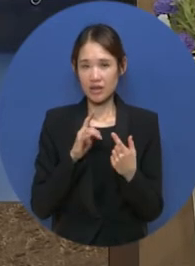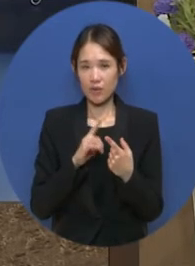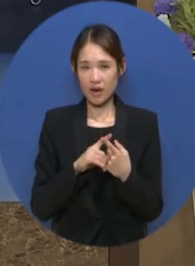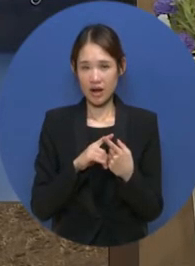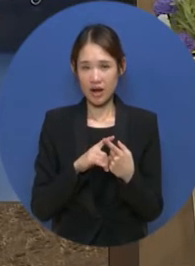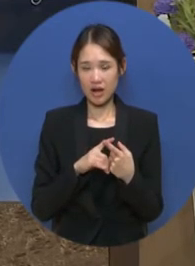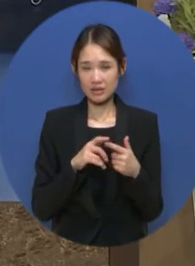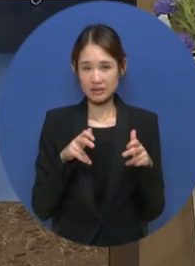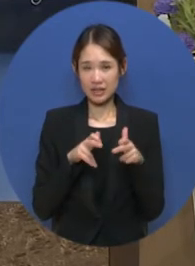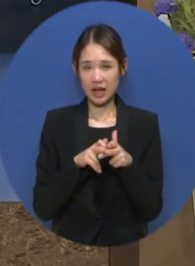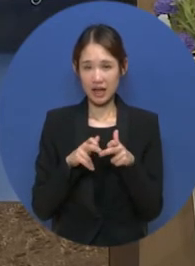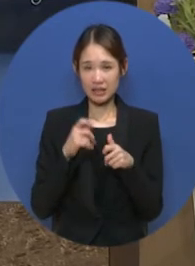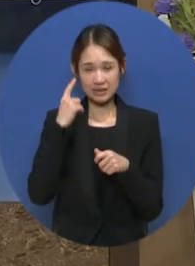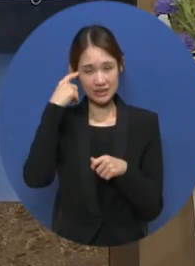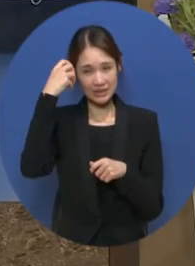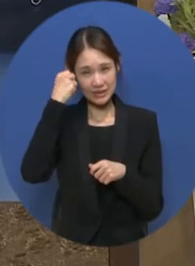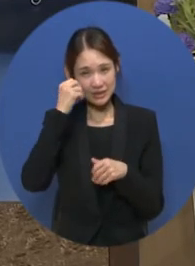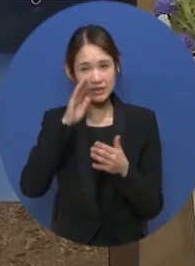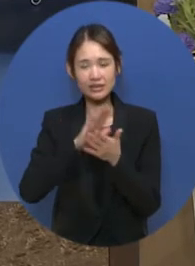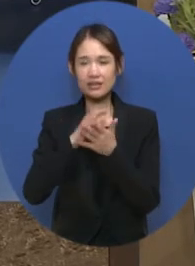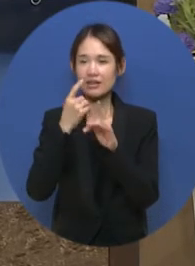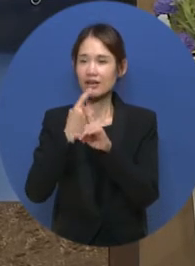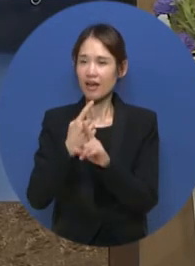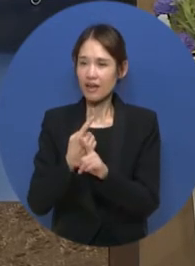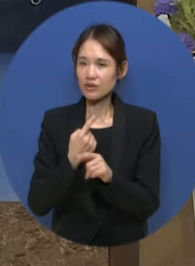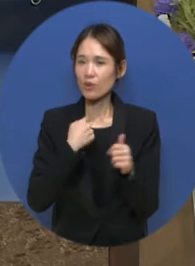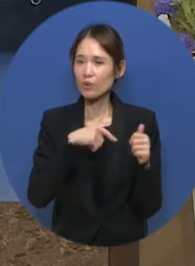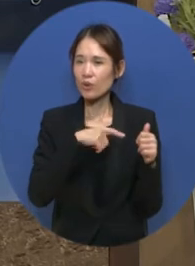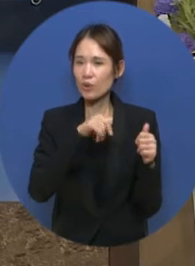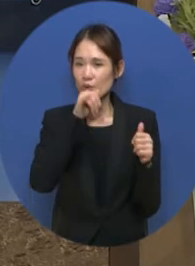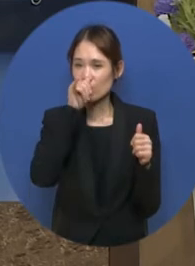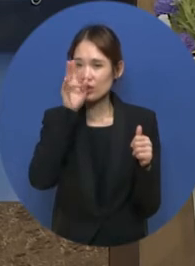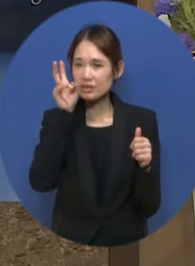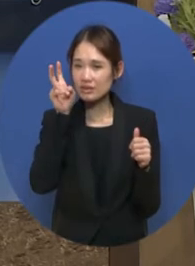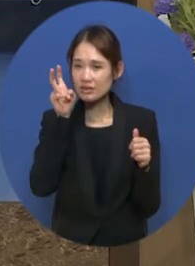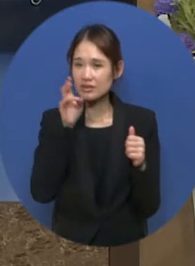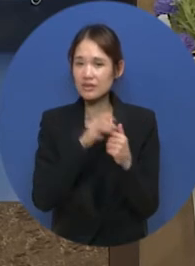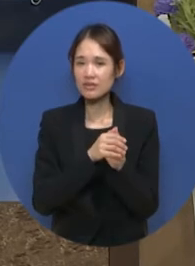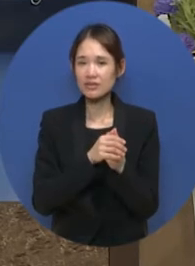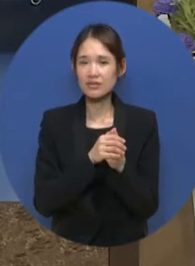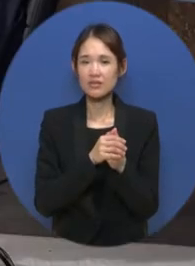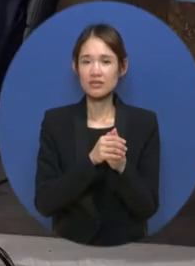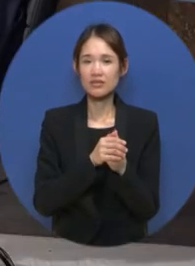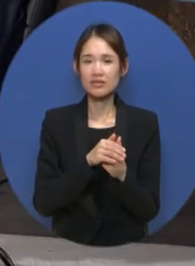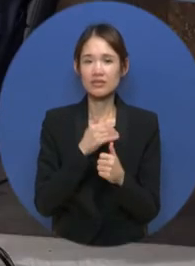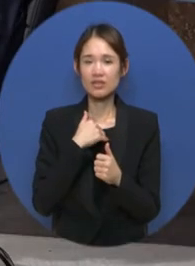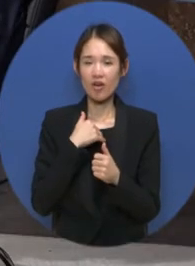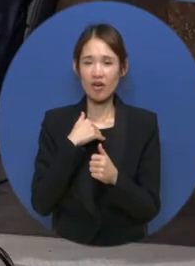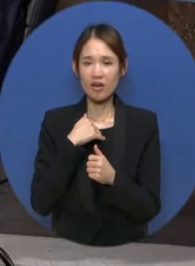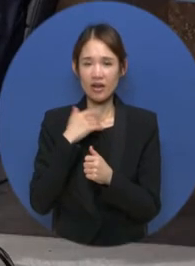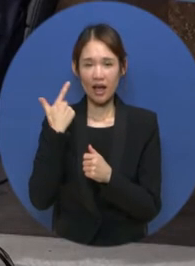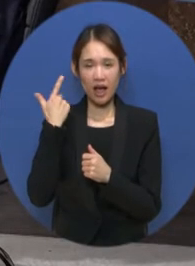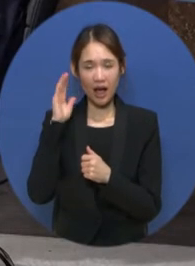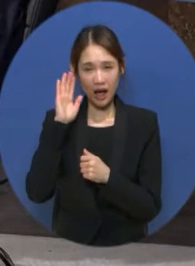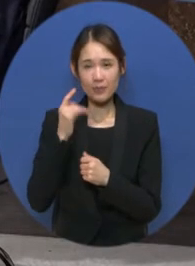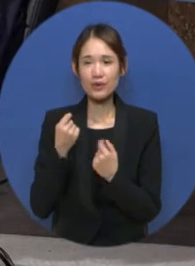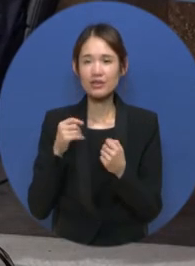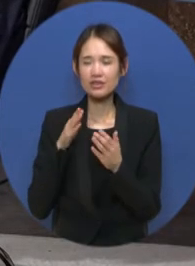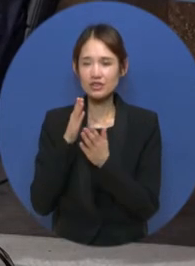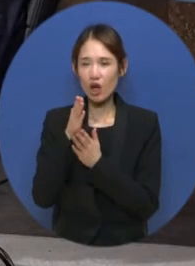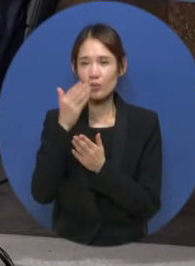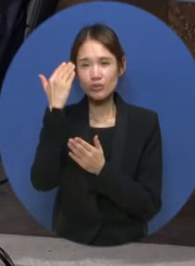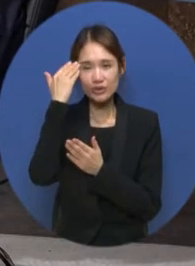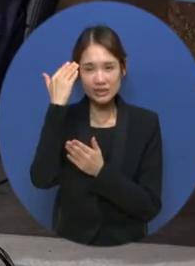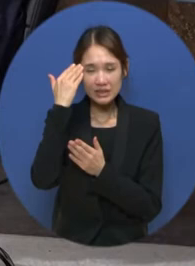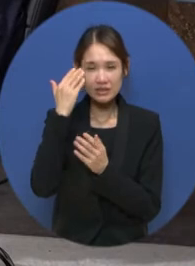장애인 인식 개선 교육도 이뤄지고 있을 것 같습니다 그래서 저희가 이제 이런 전문적인 지식이 라든지